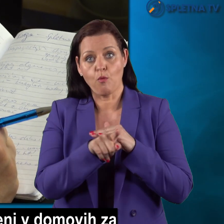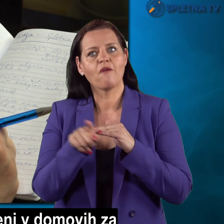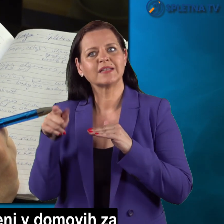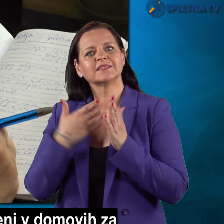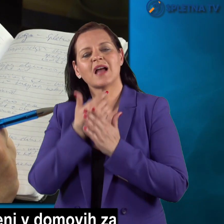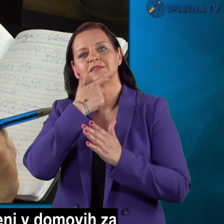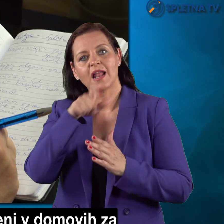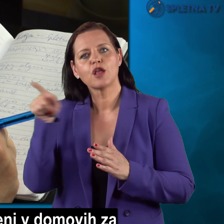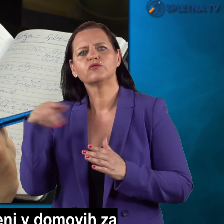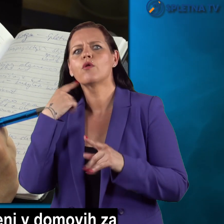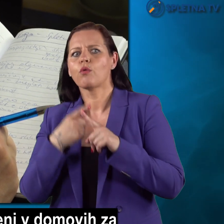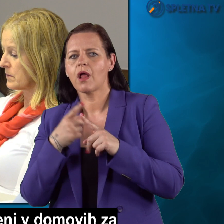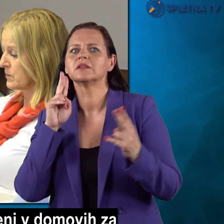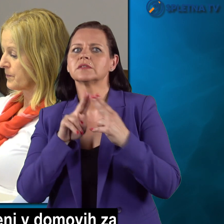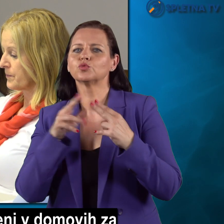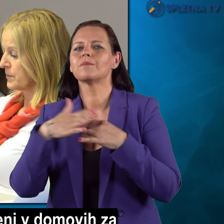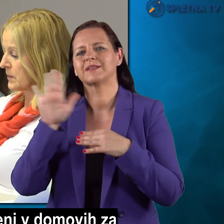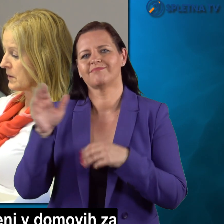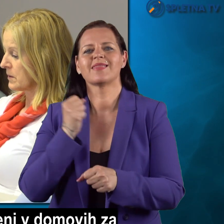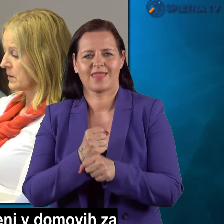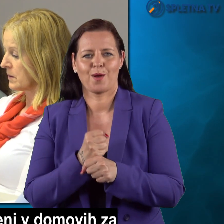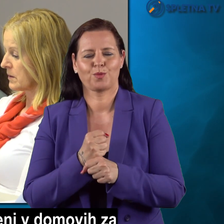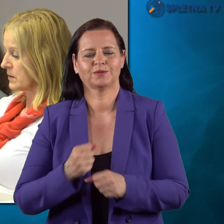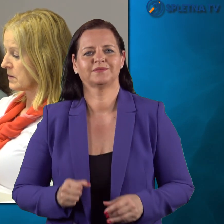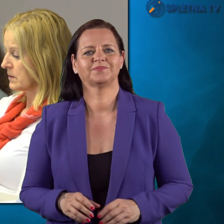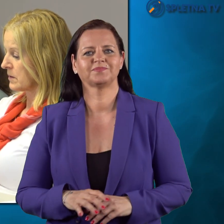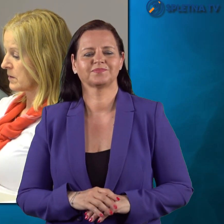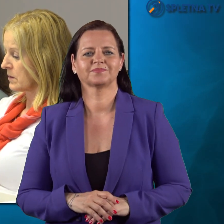starejše pogosto srečujejo pri delu.